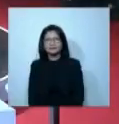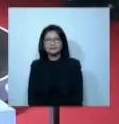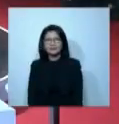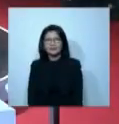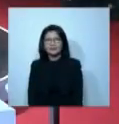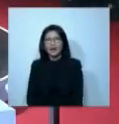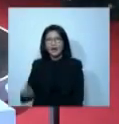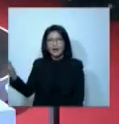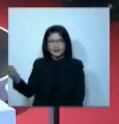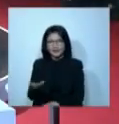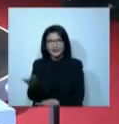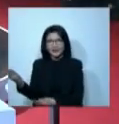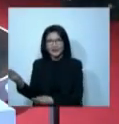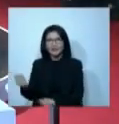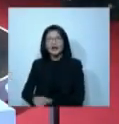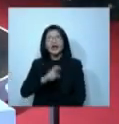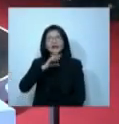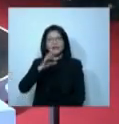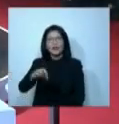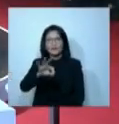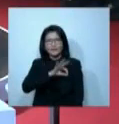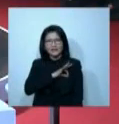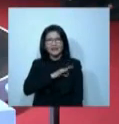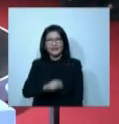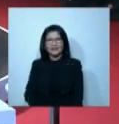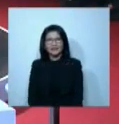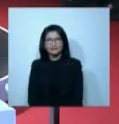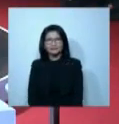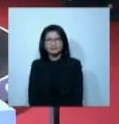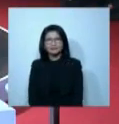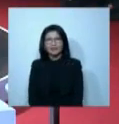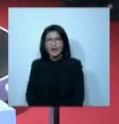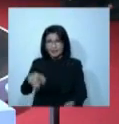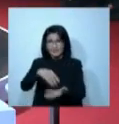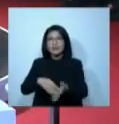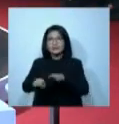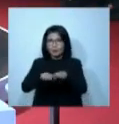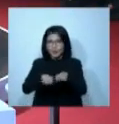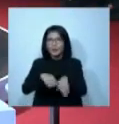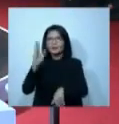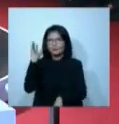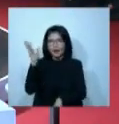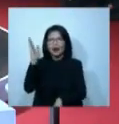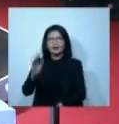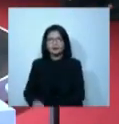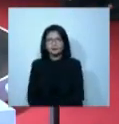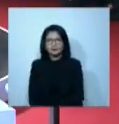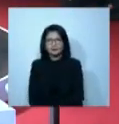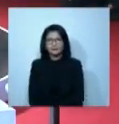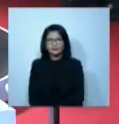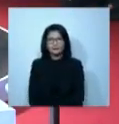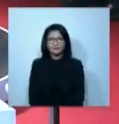ya tentu kata-kata yang menurut saya spontanitas yang sesungguhnya sudah ada di benak mereka. Kan biasanya